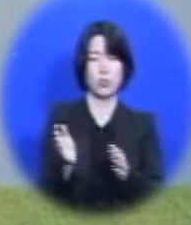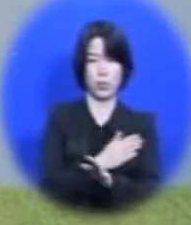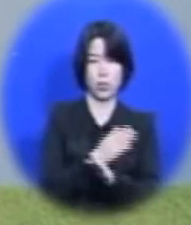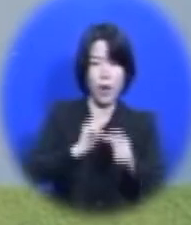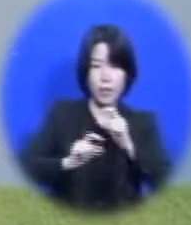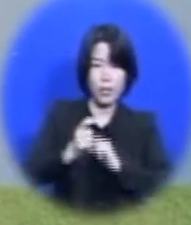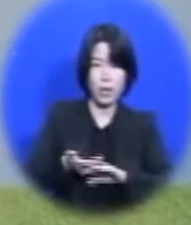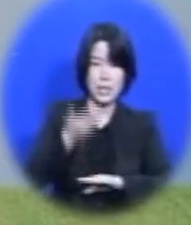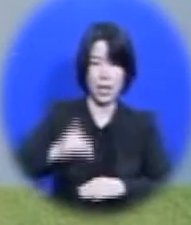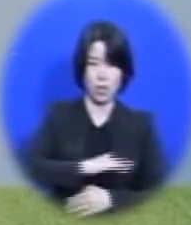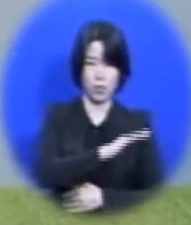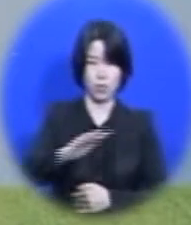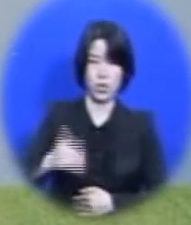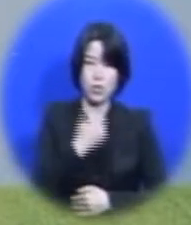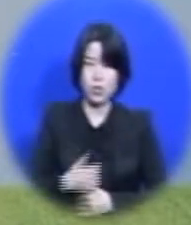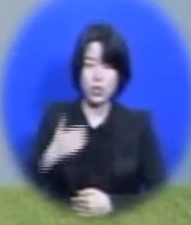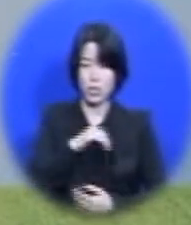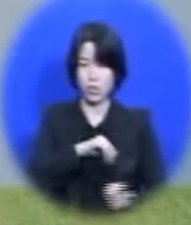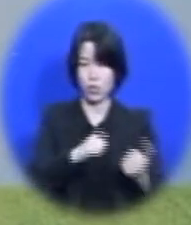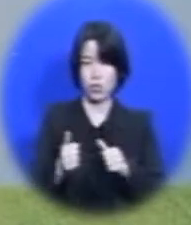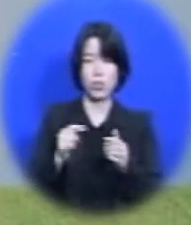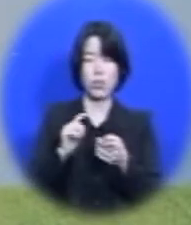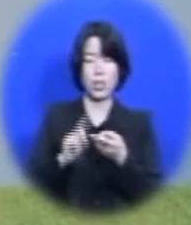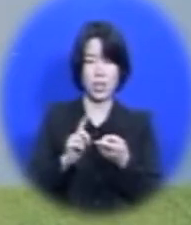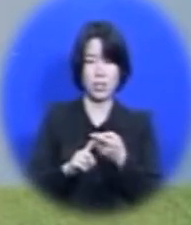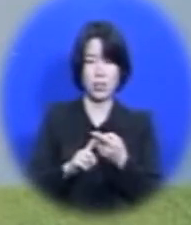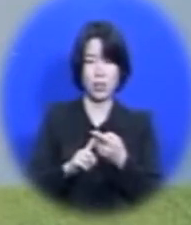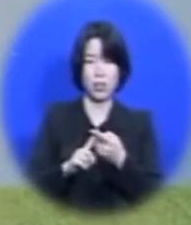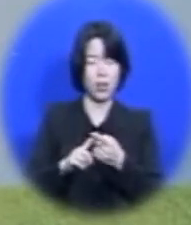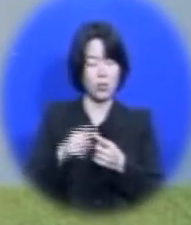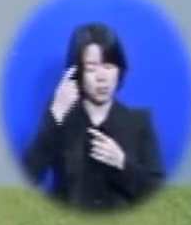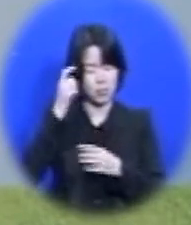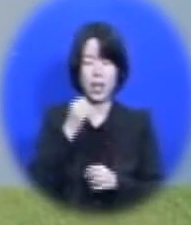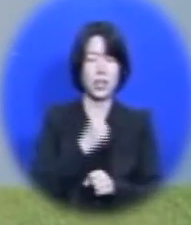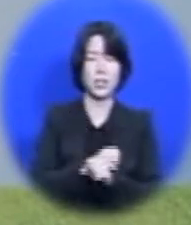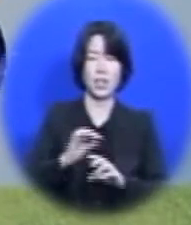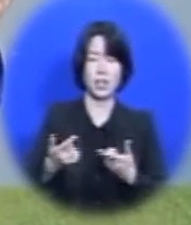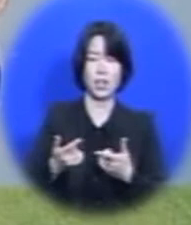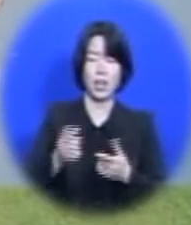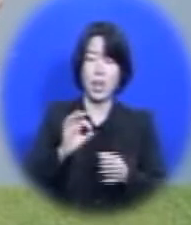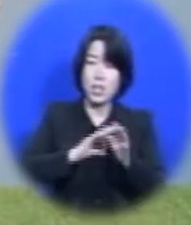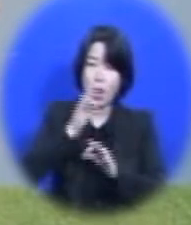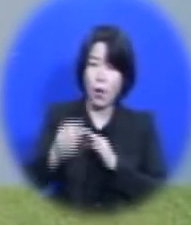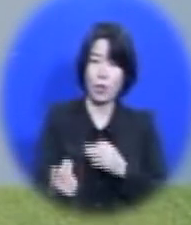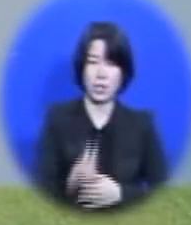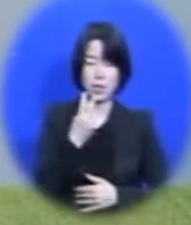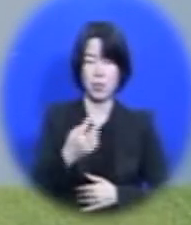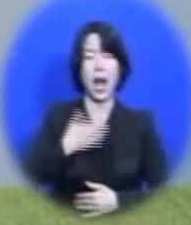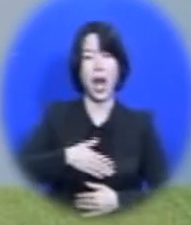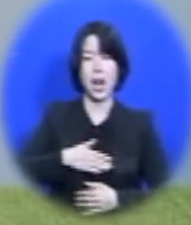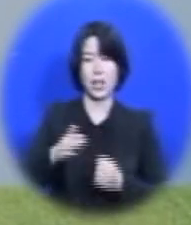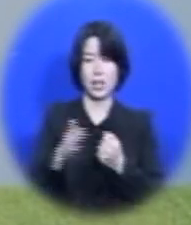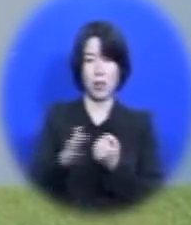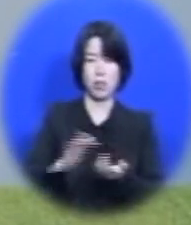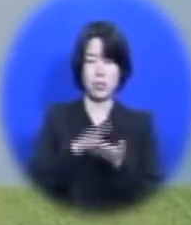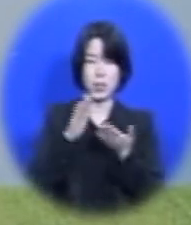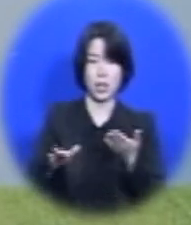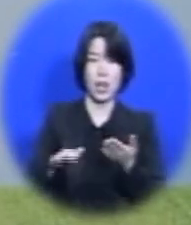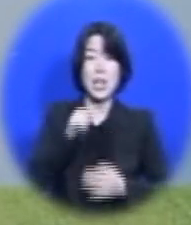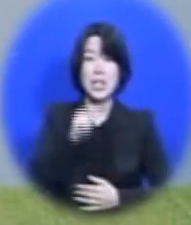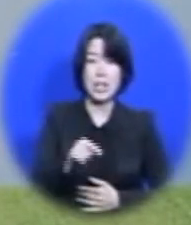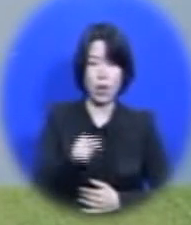이상 우리의 육신이 죽는 것에 대해서 더 이상 연연하지 않습니다. 영원한 생명을 알았기 때문에.